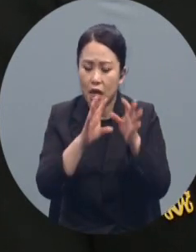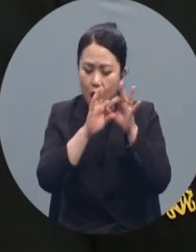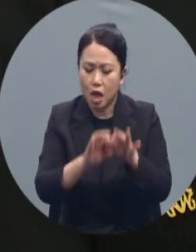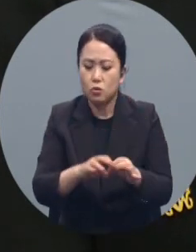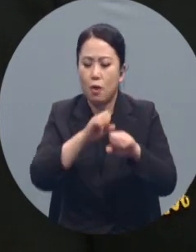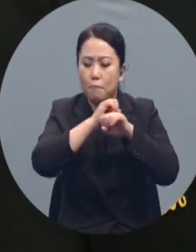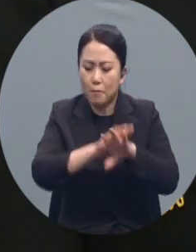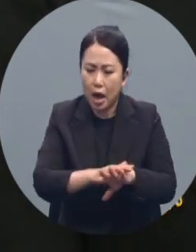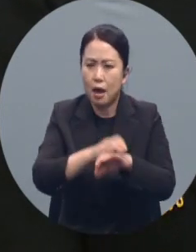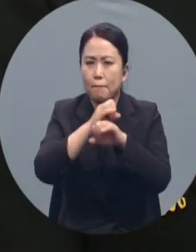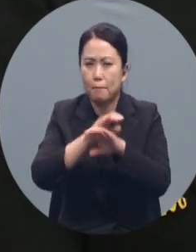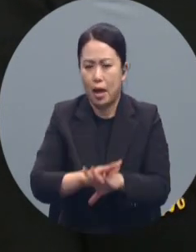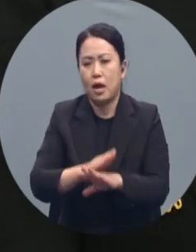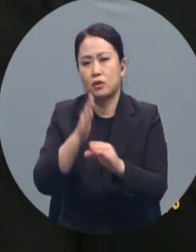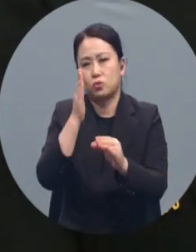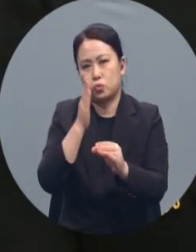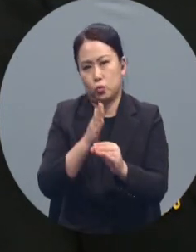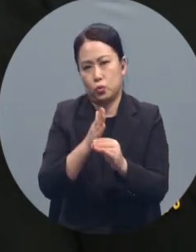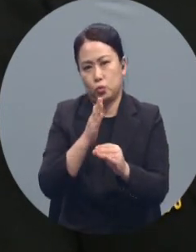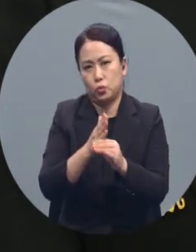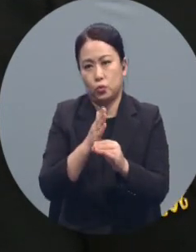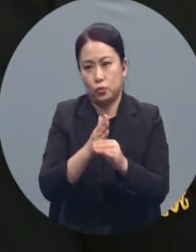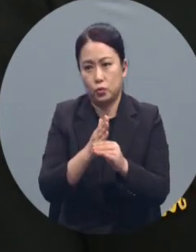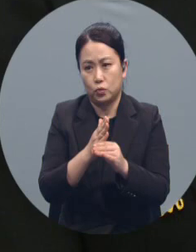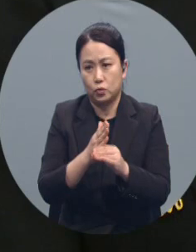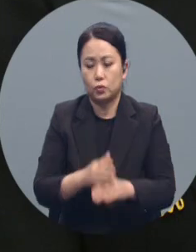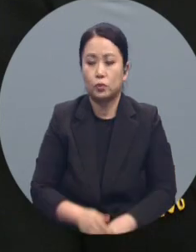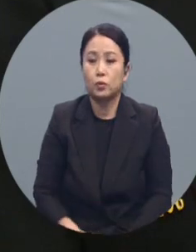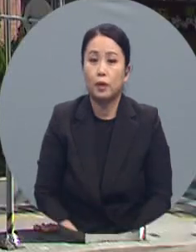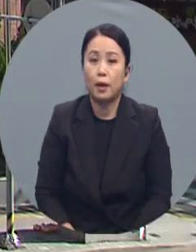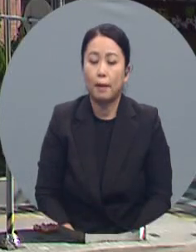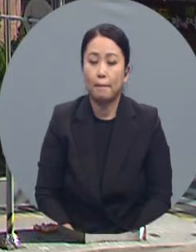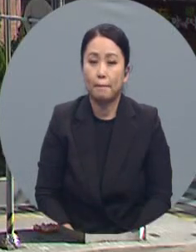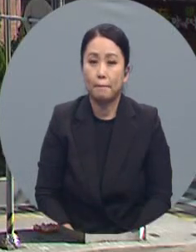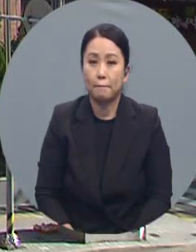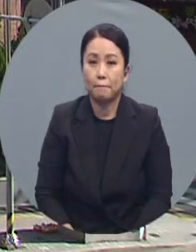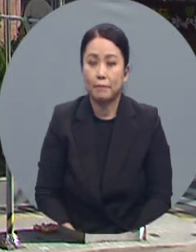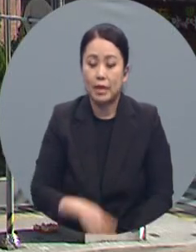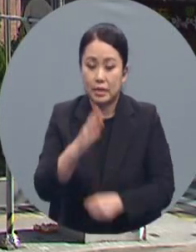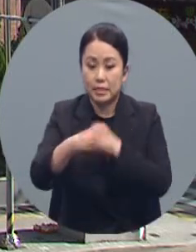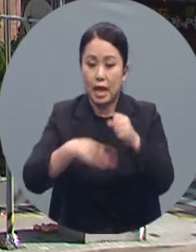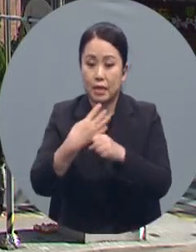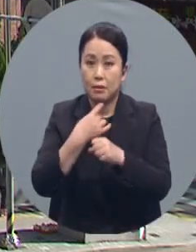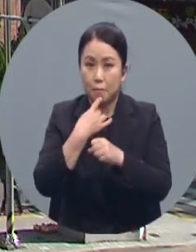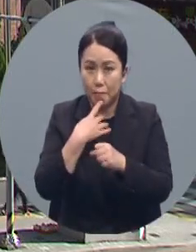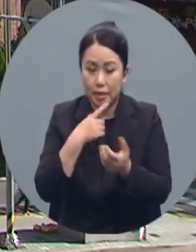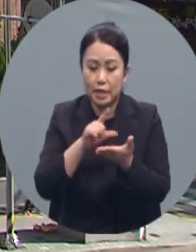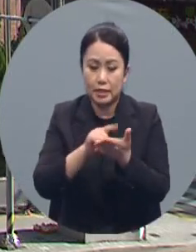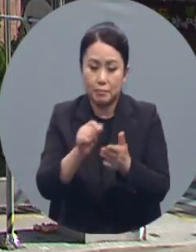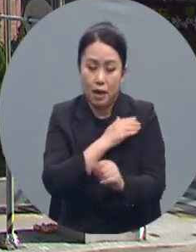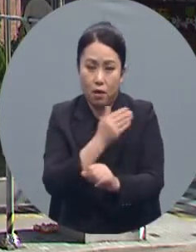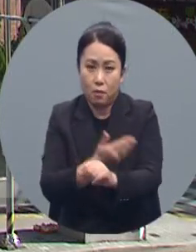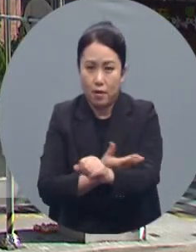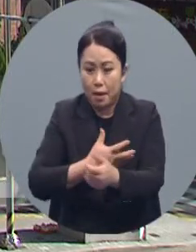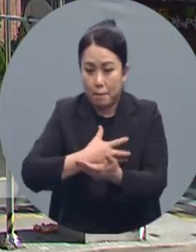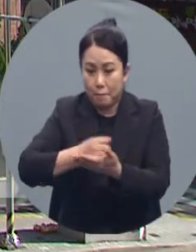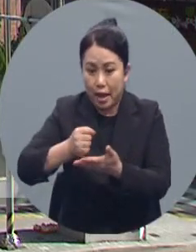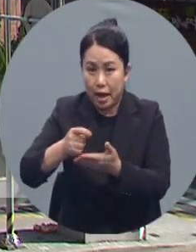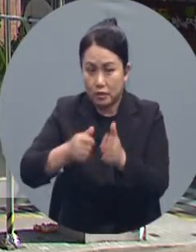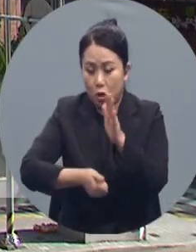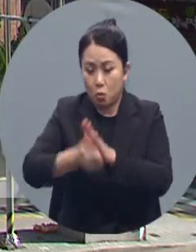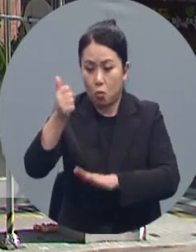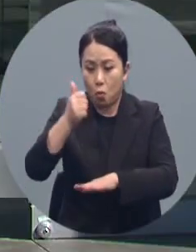계속적으로 자초되고 있는 그런 현실입니다. 4년 만에 지방권력 탈환에 성공한